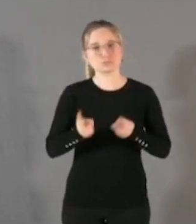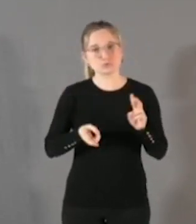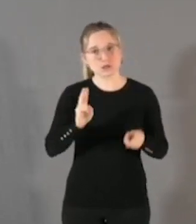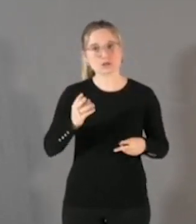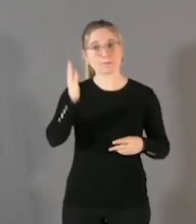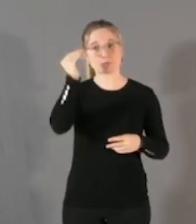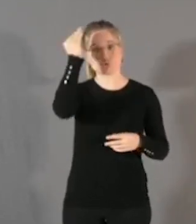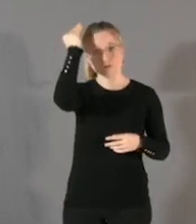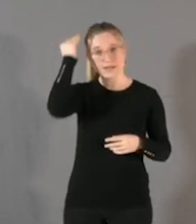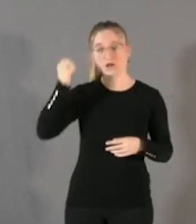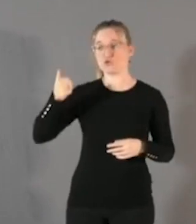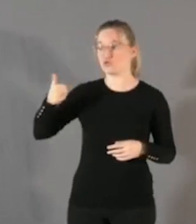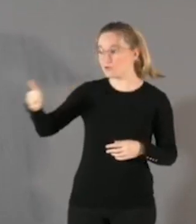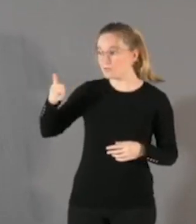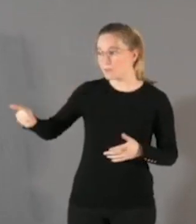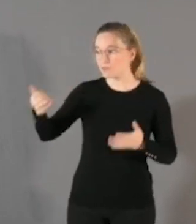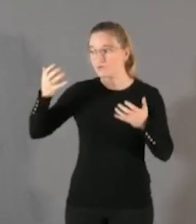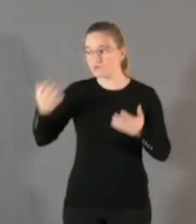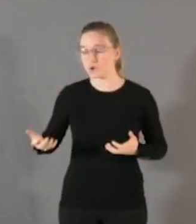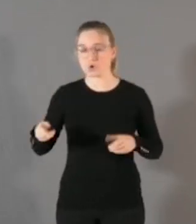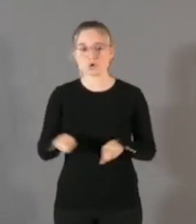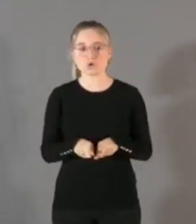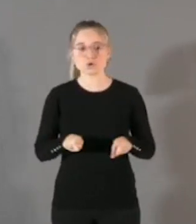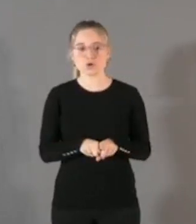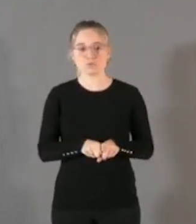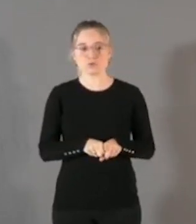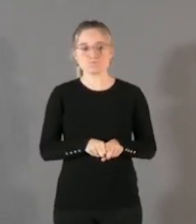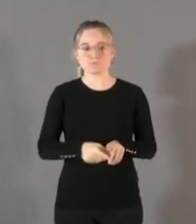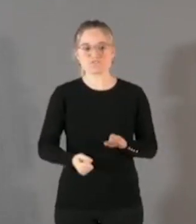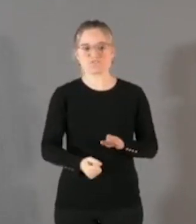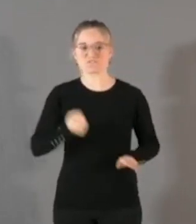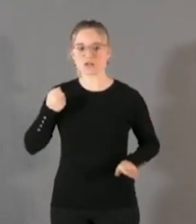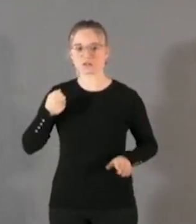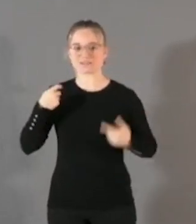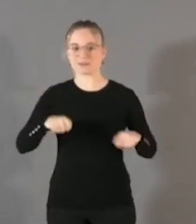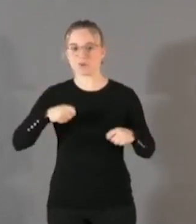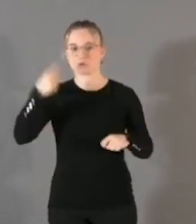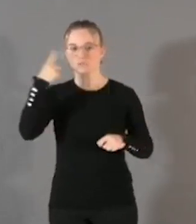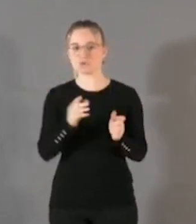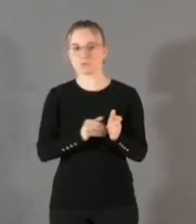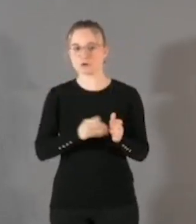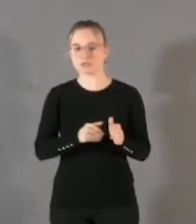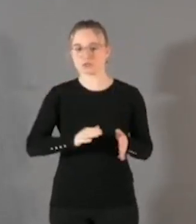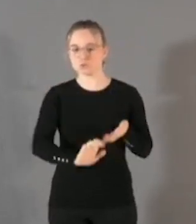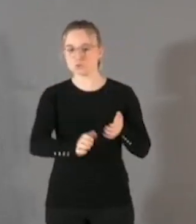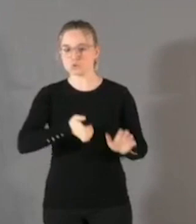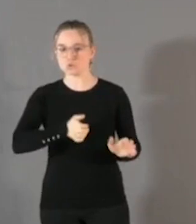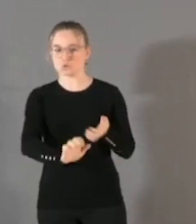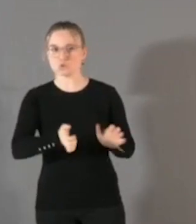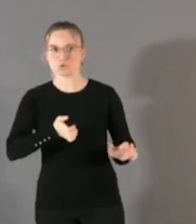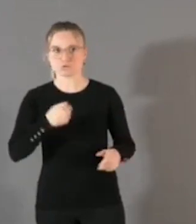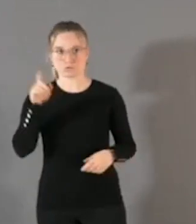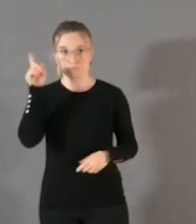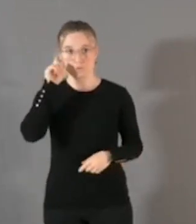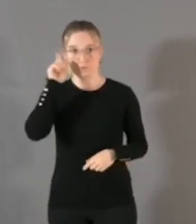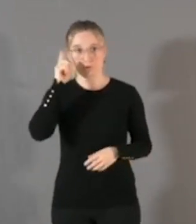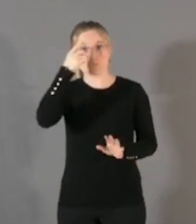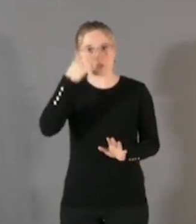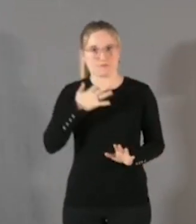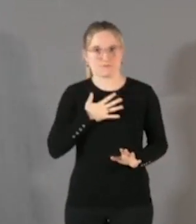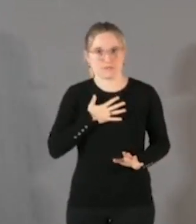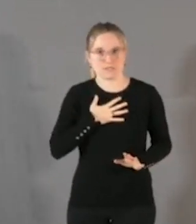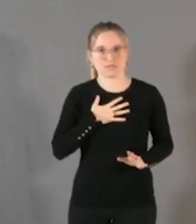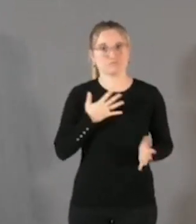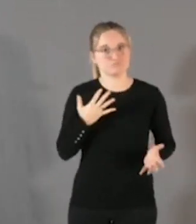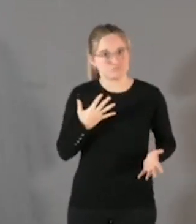diète. Permettez-moi, et de façon très sincère, de ne pas y croire, car je pense que Renaud Muselier, malgré tout, aime